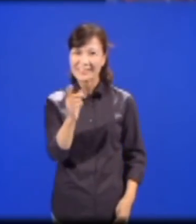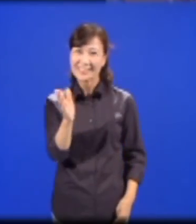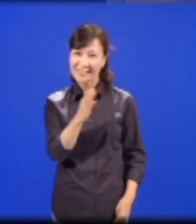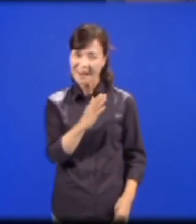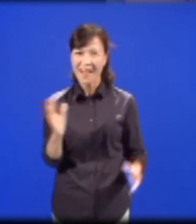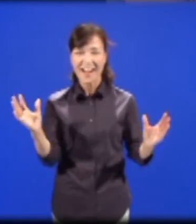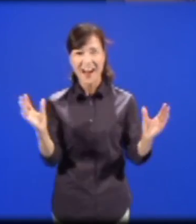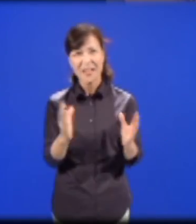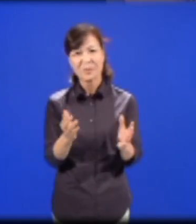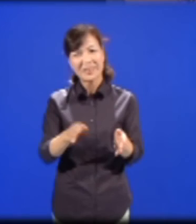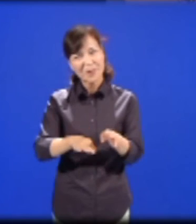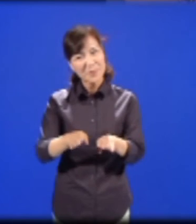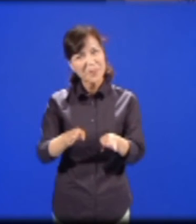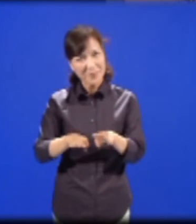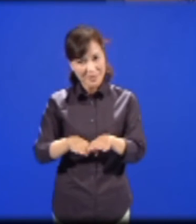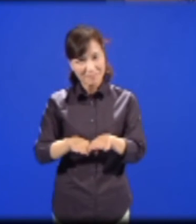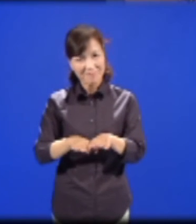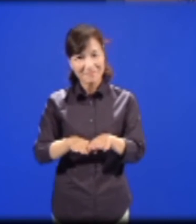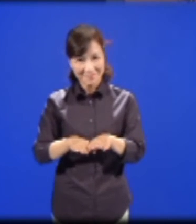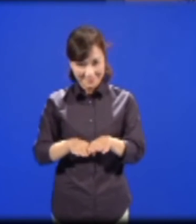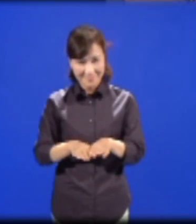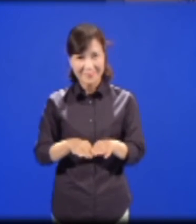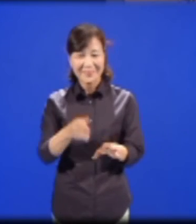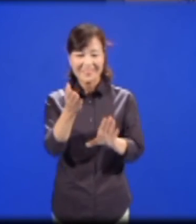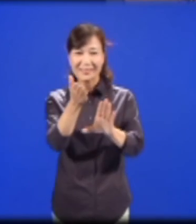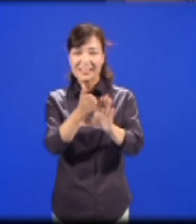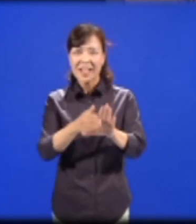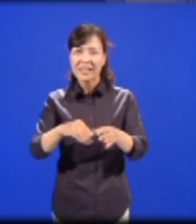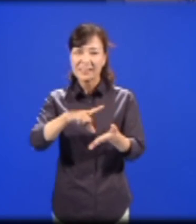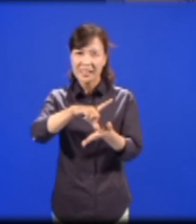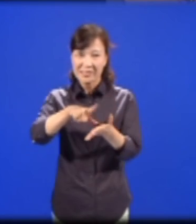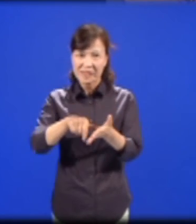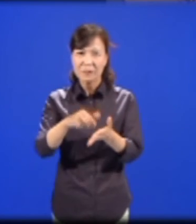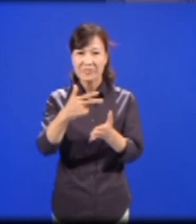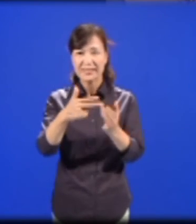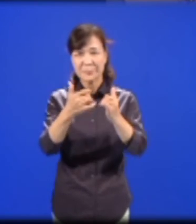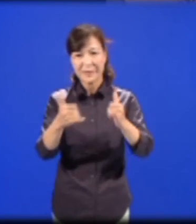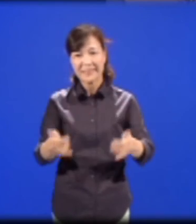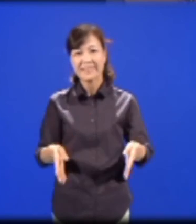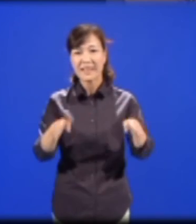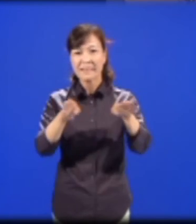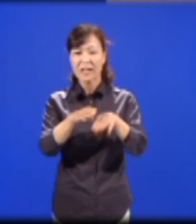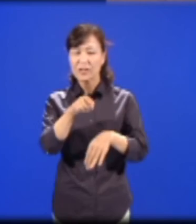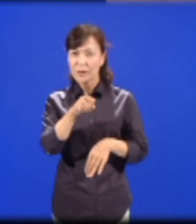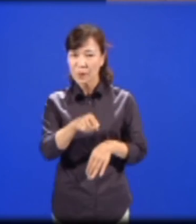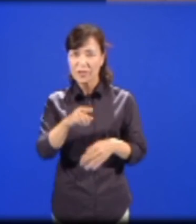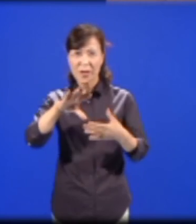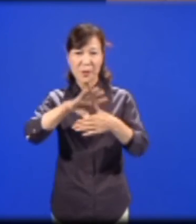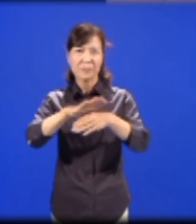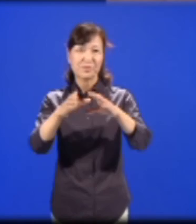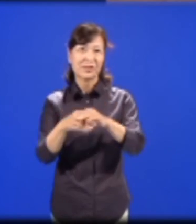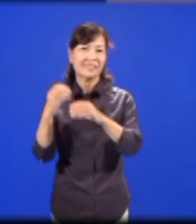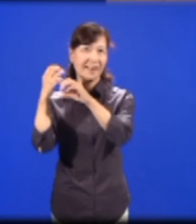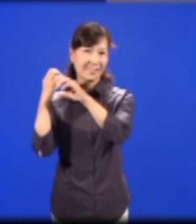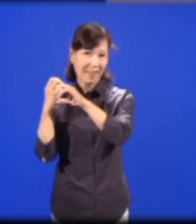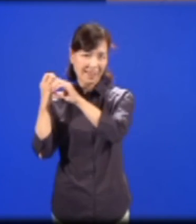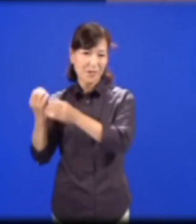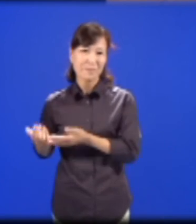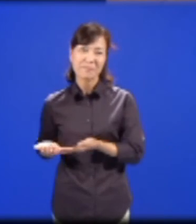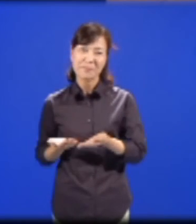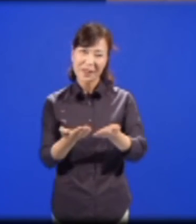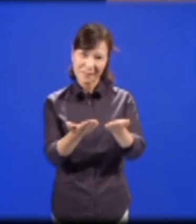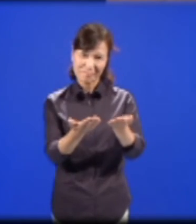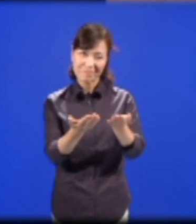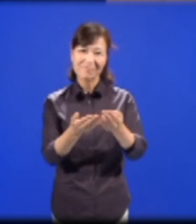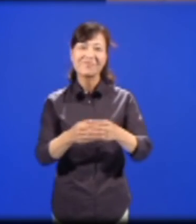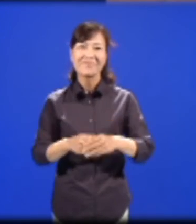やっております。2度ほど阿賀田地区市民センターで行われる文化祭に出品します。 こ